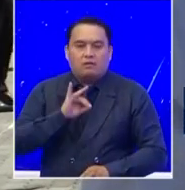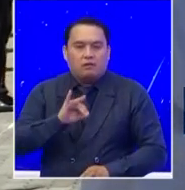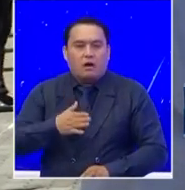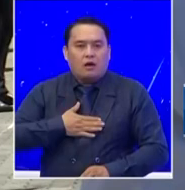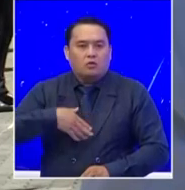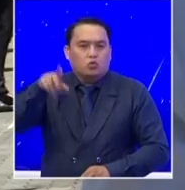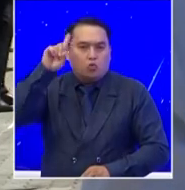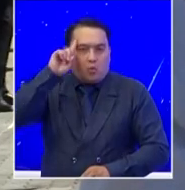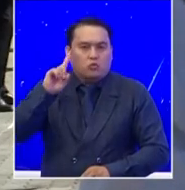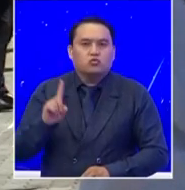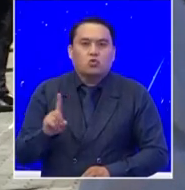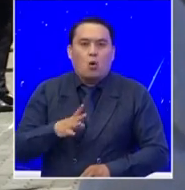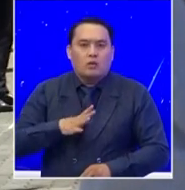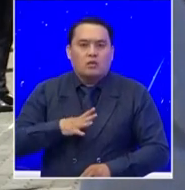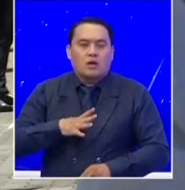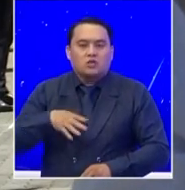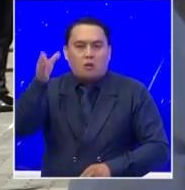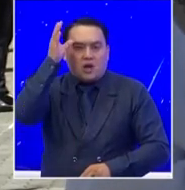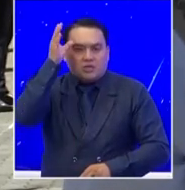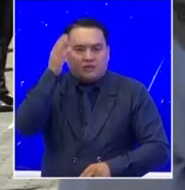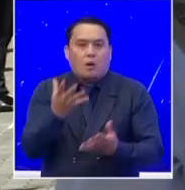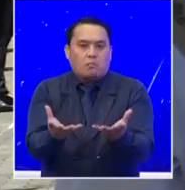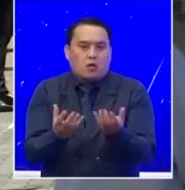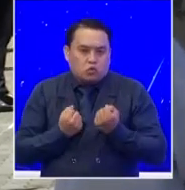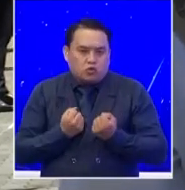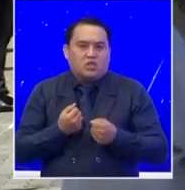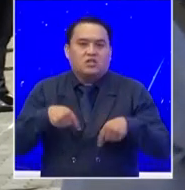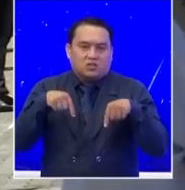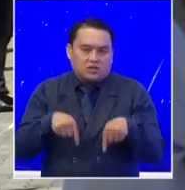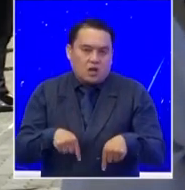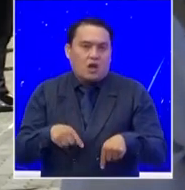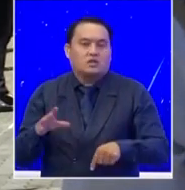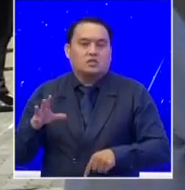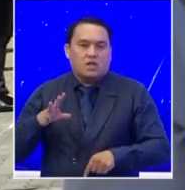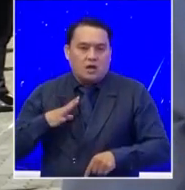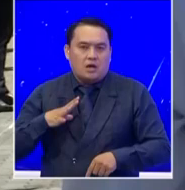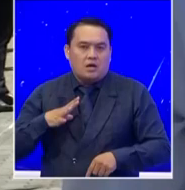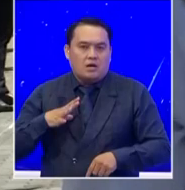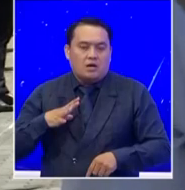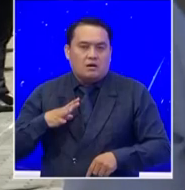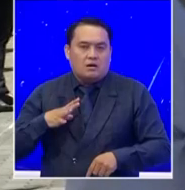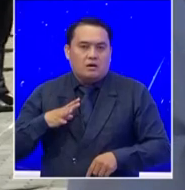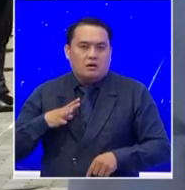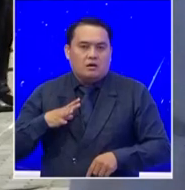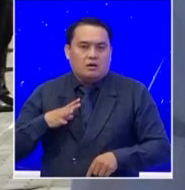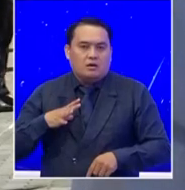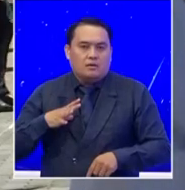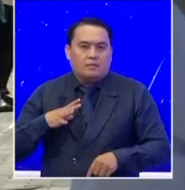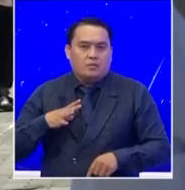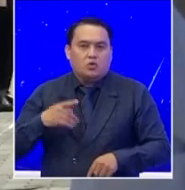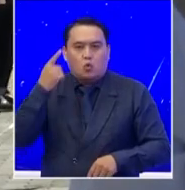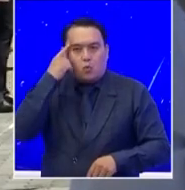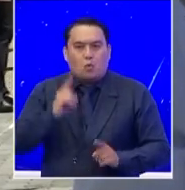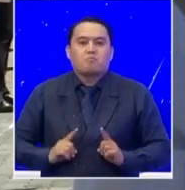думаю, наше образование, которое я получил в этом лицее, непременно понадобится в будущем. И думаю,